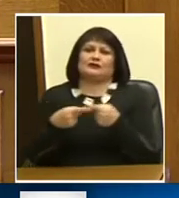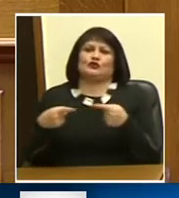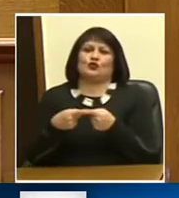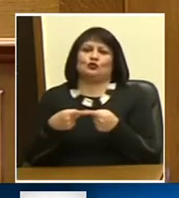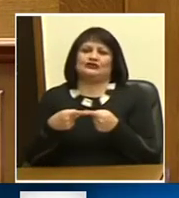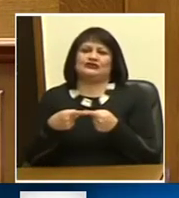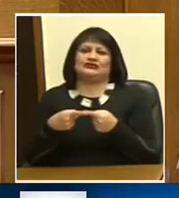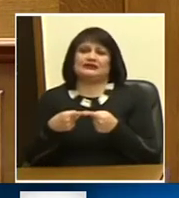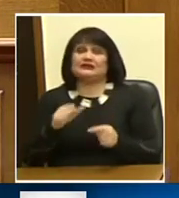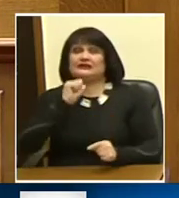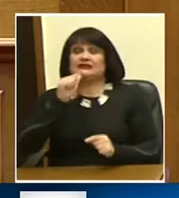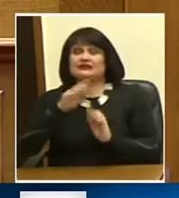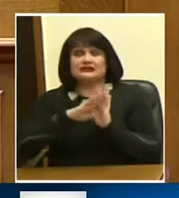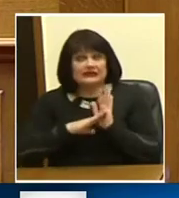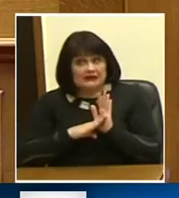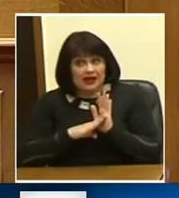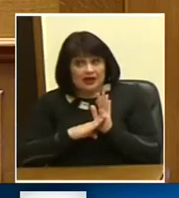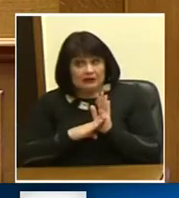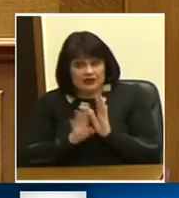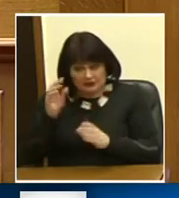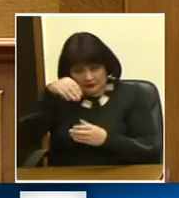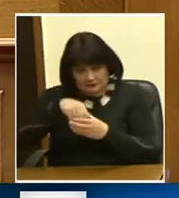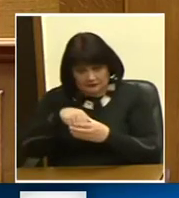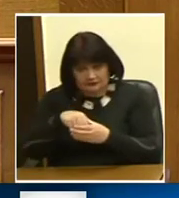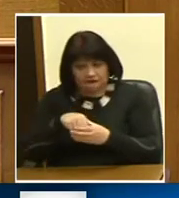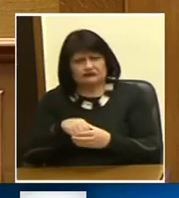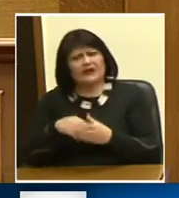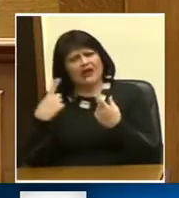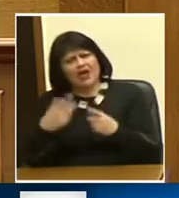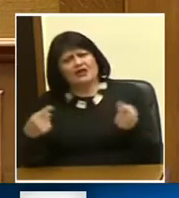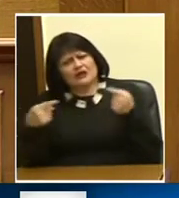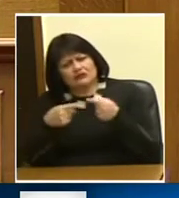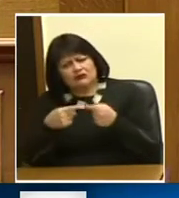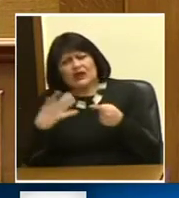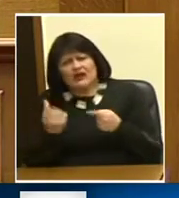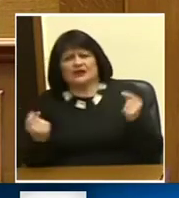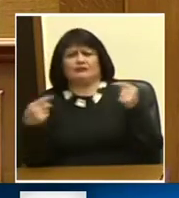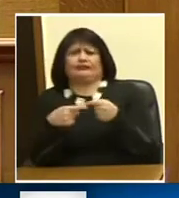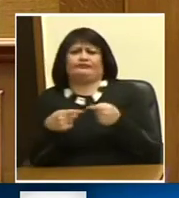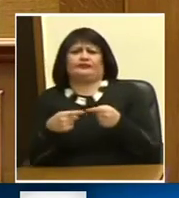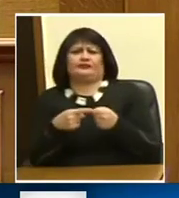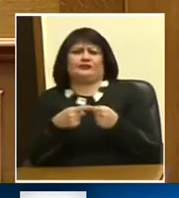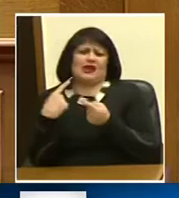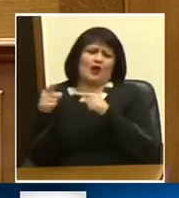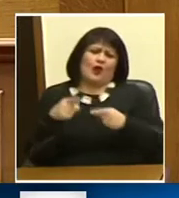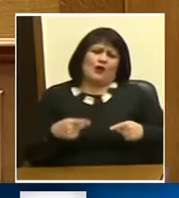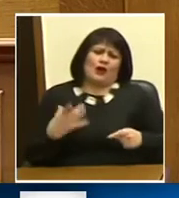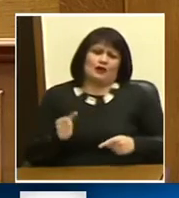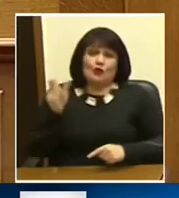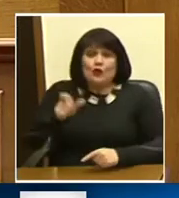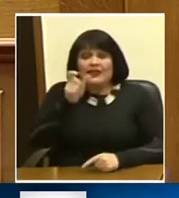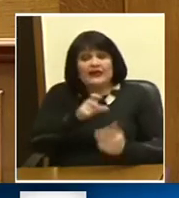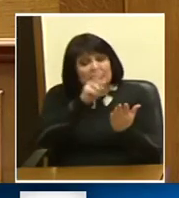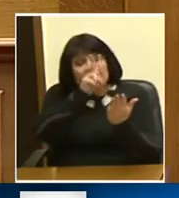ένα Σύνταγμα, επειδή εμπεριέχει αντιφάσεις, εμπεριέχει και συγκρούσεις. Τι διαβάζουμε λοιπόν ο καθένας από